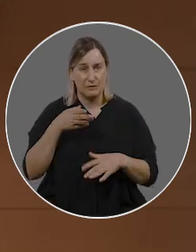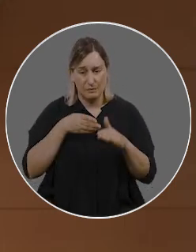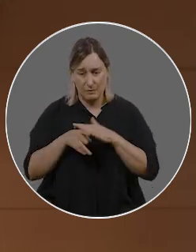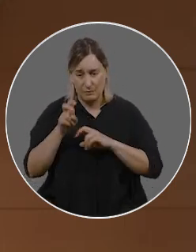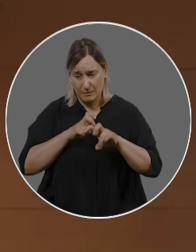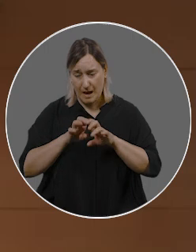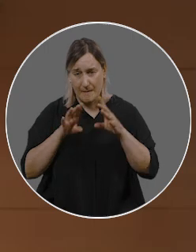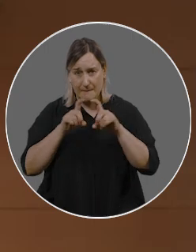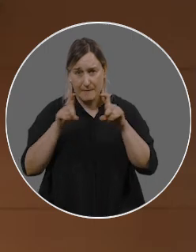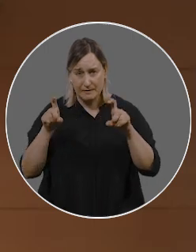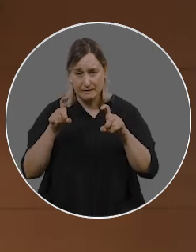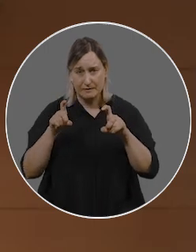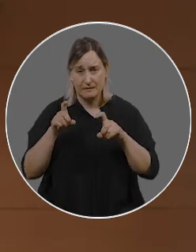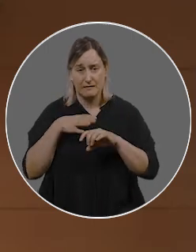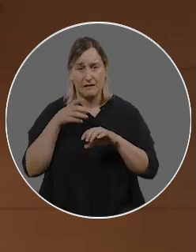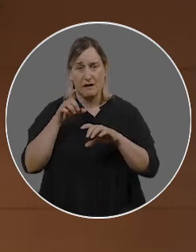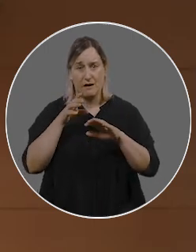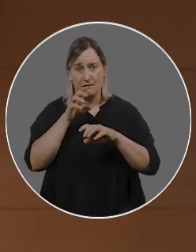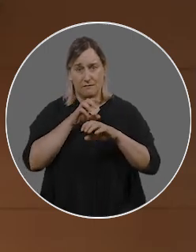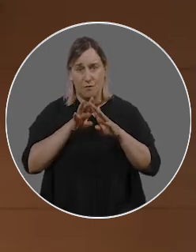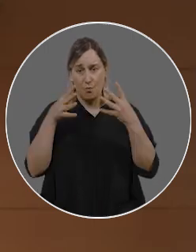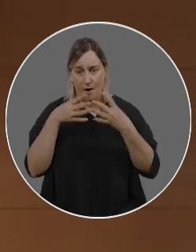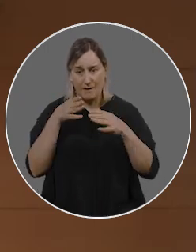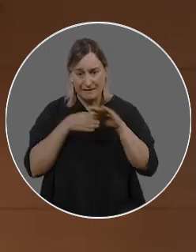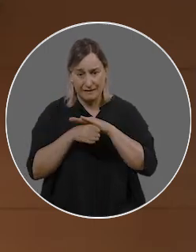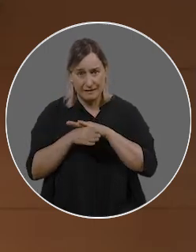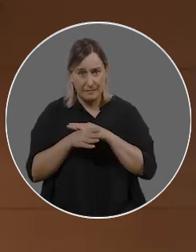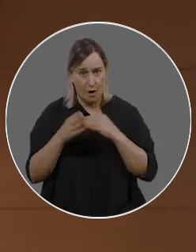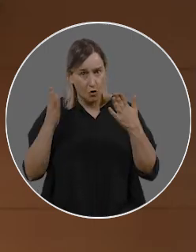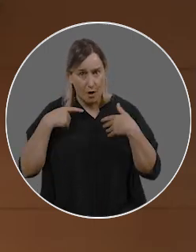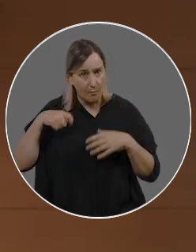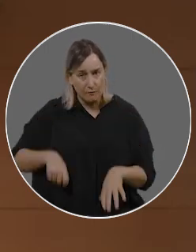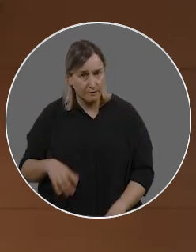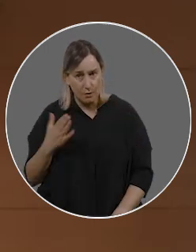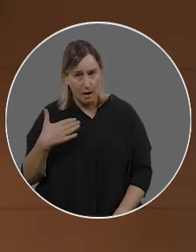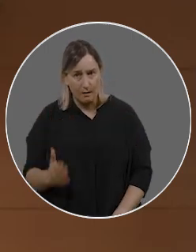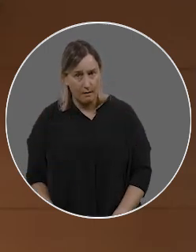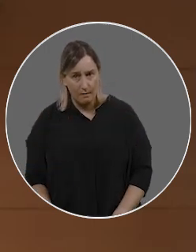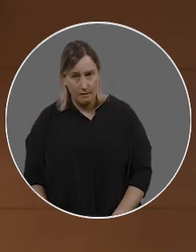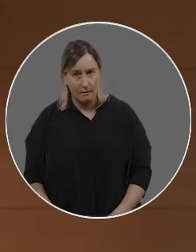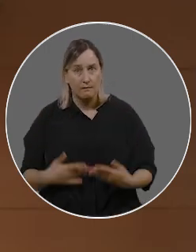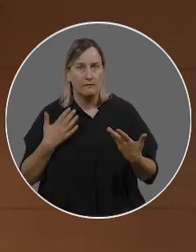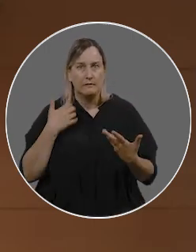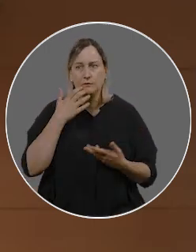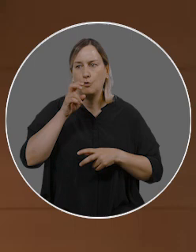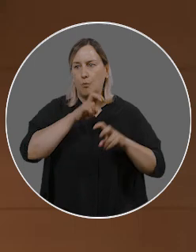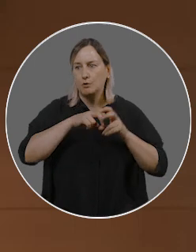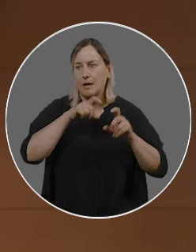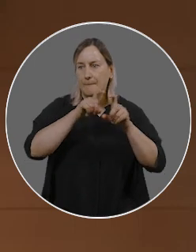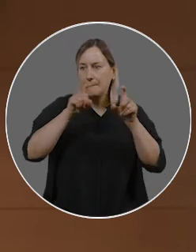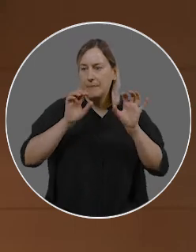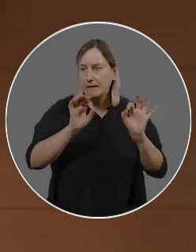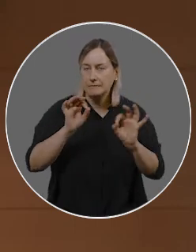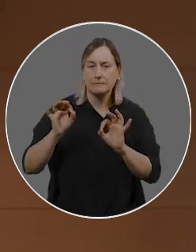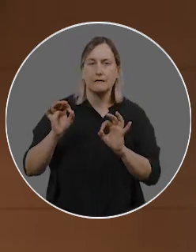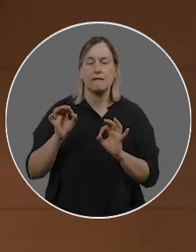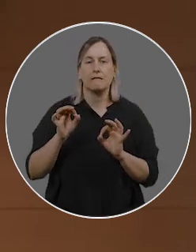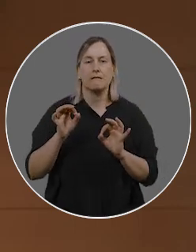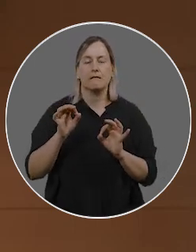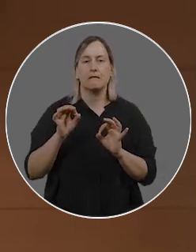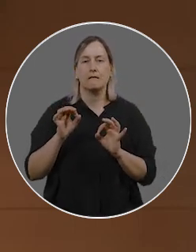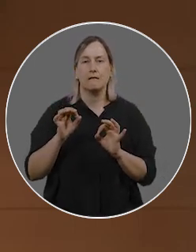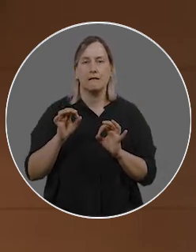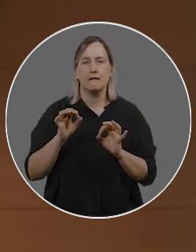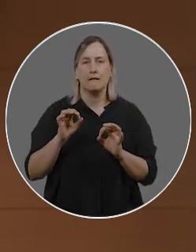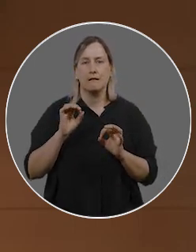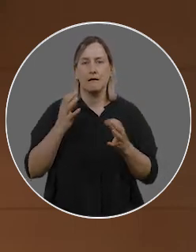que faci webs accessibles, és que no en trobareu, no hi ha professionals, no... Si busqueu empreses que